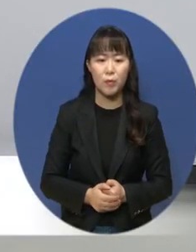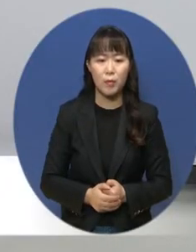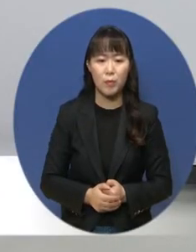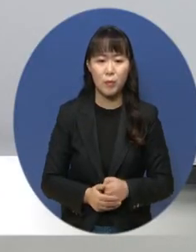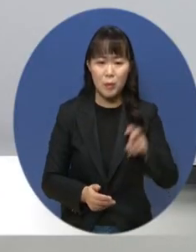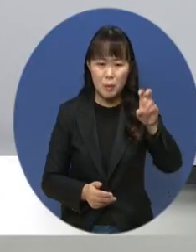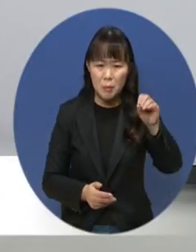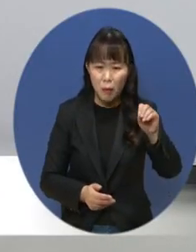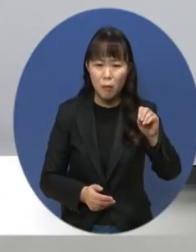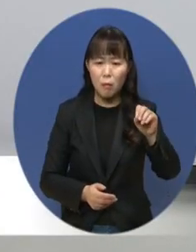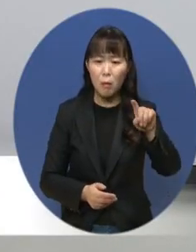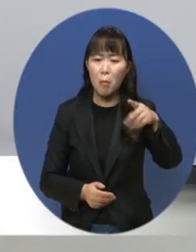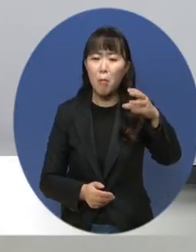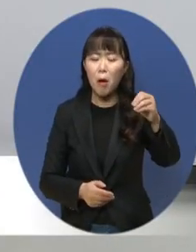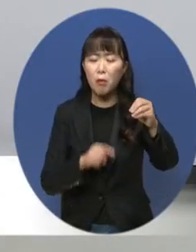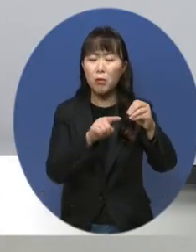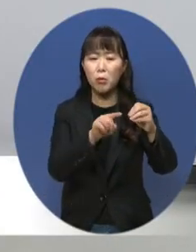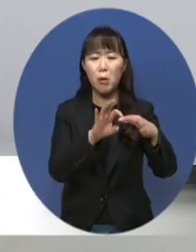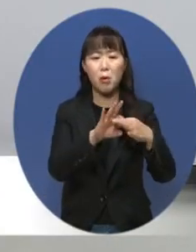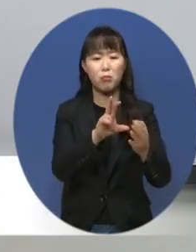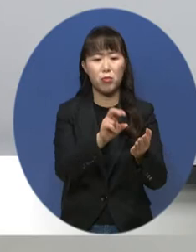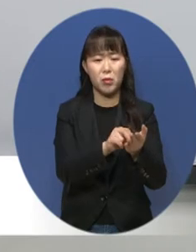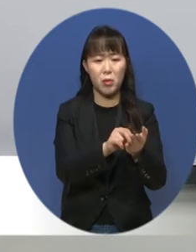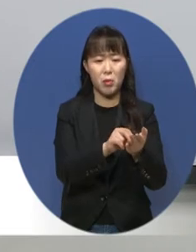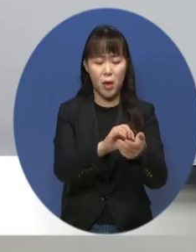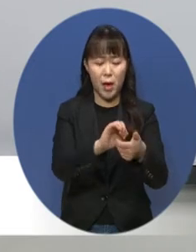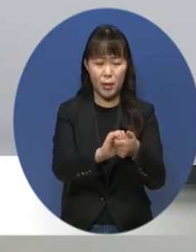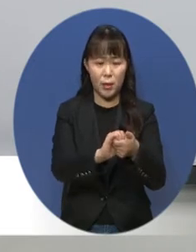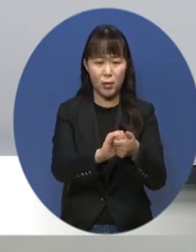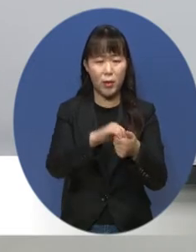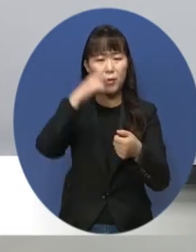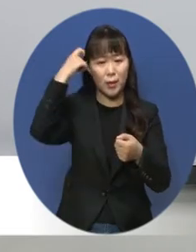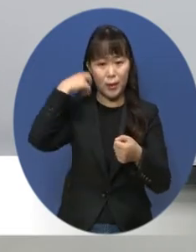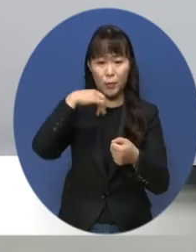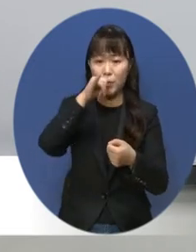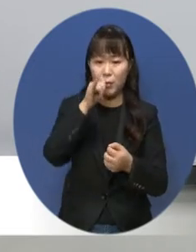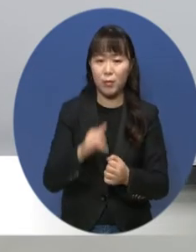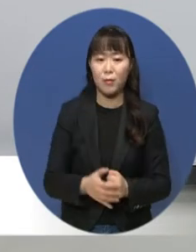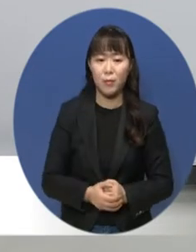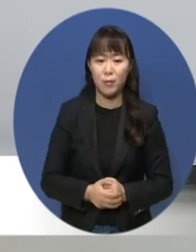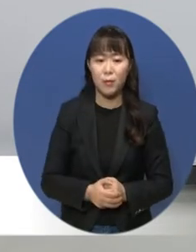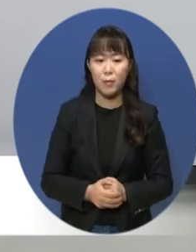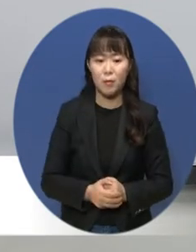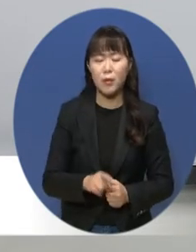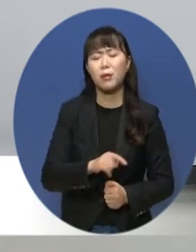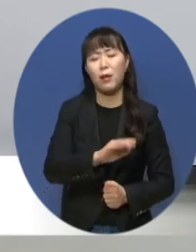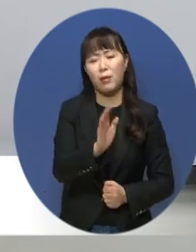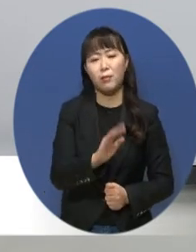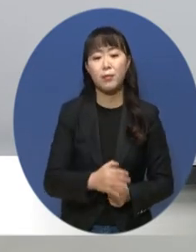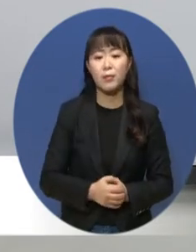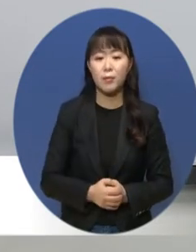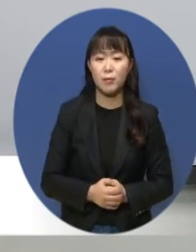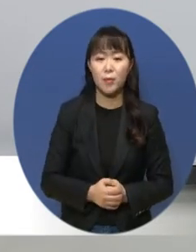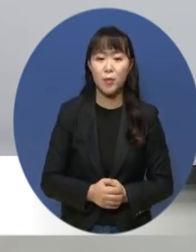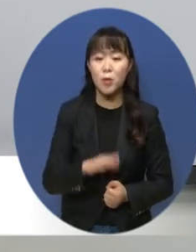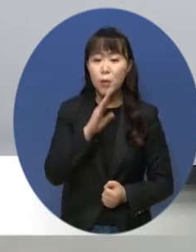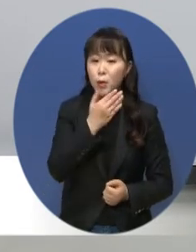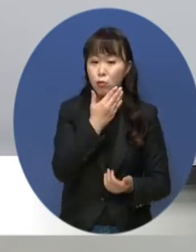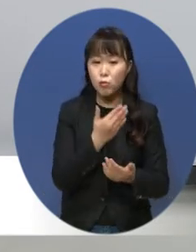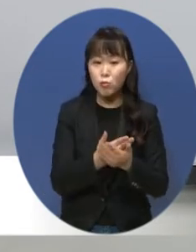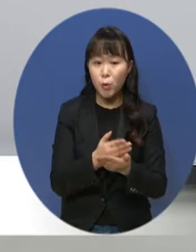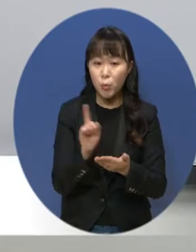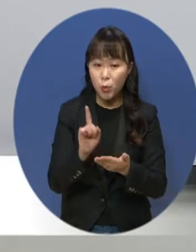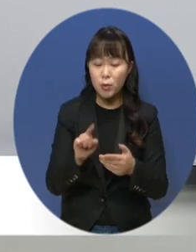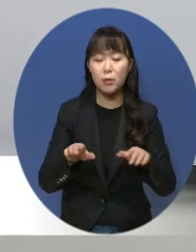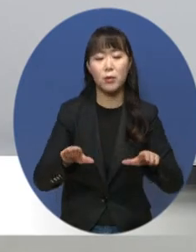20만 원을 주자, 100만 원을 주자 이런 문제로 한정되는 느낌이 있거든요. 근데 그게 아니거든요. 정말